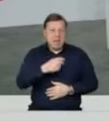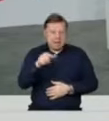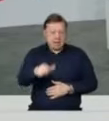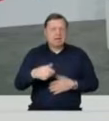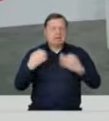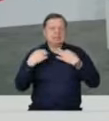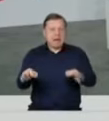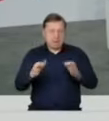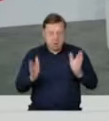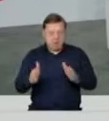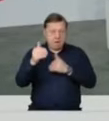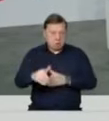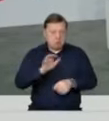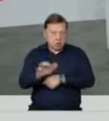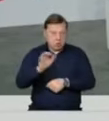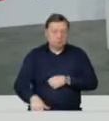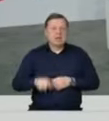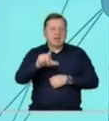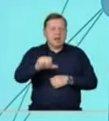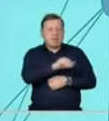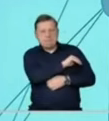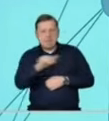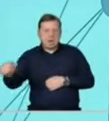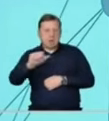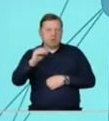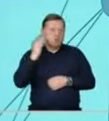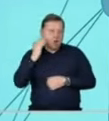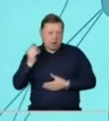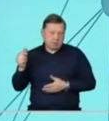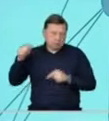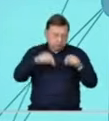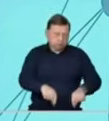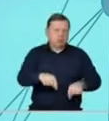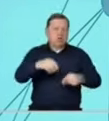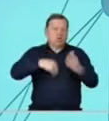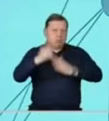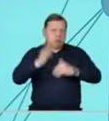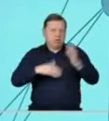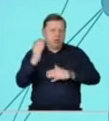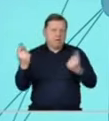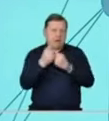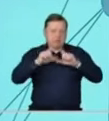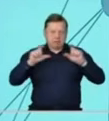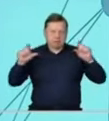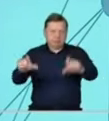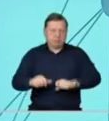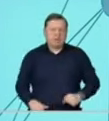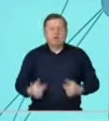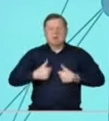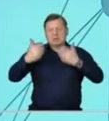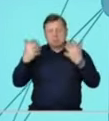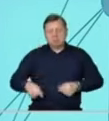firma Nordvolt wybuduje ją za 200 milionów dolarów. Staramy się z Polski uczynić taki hub